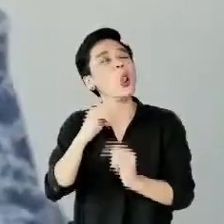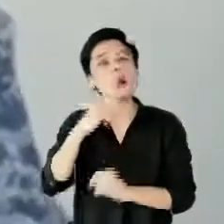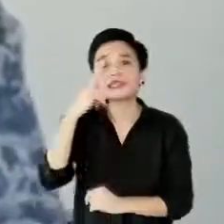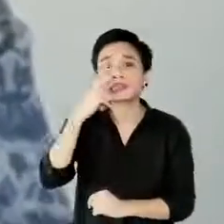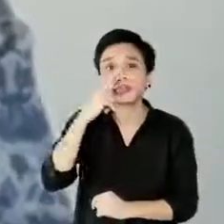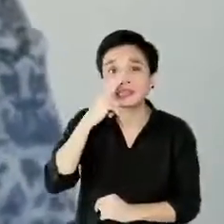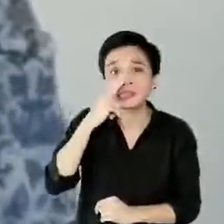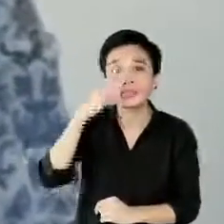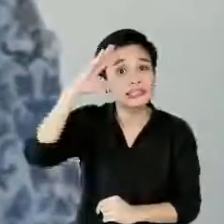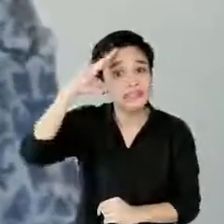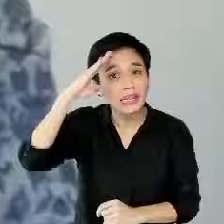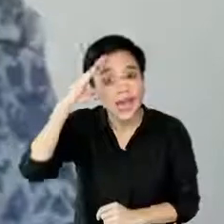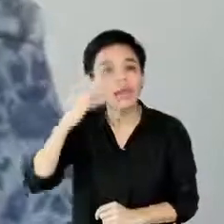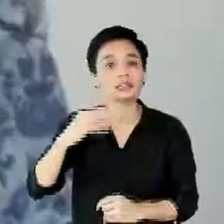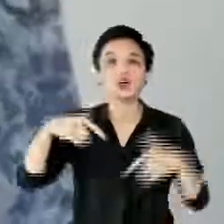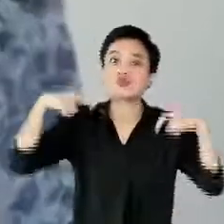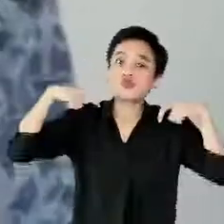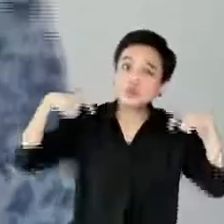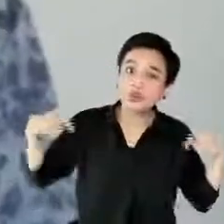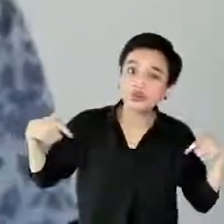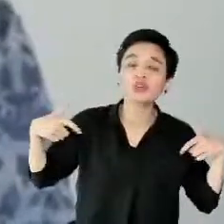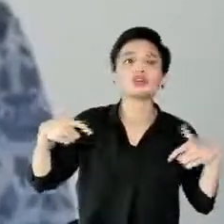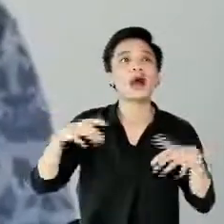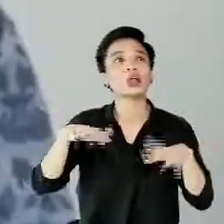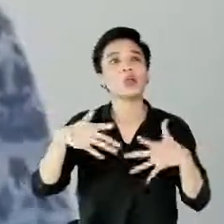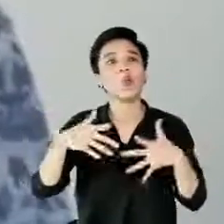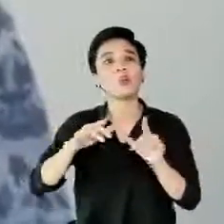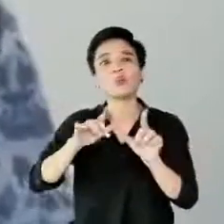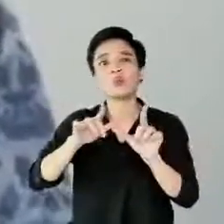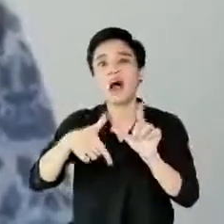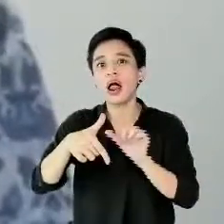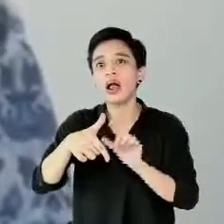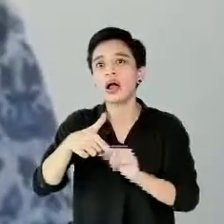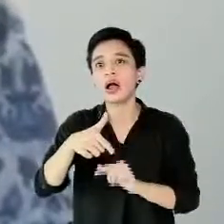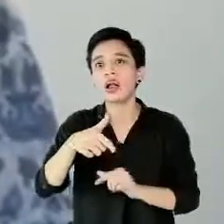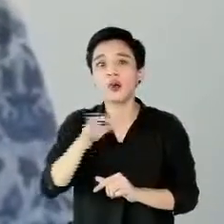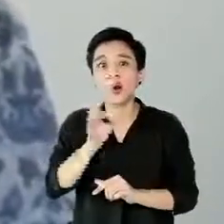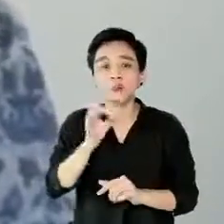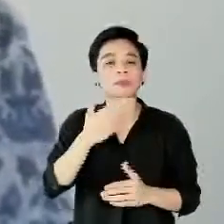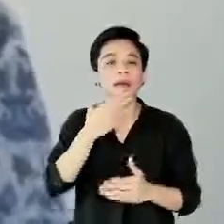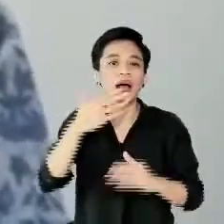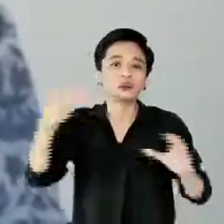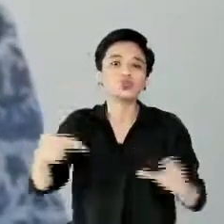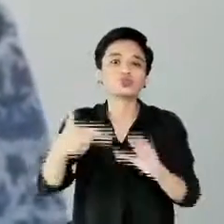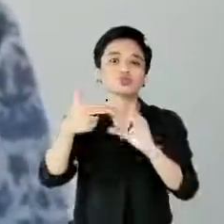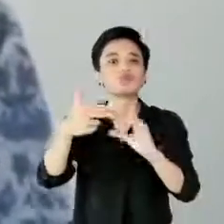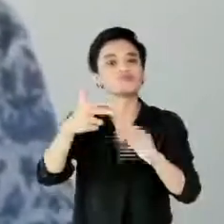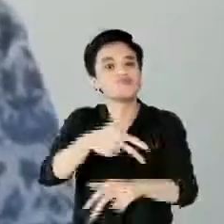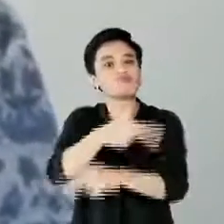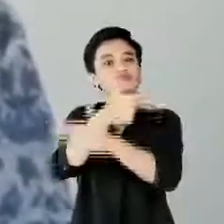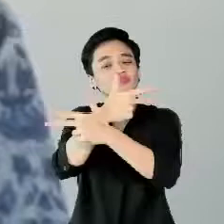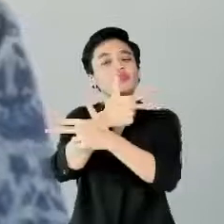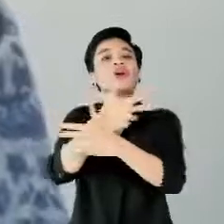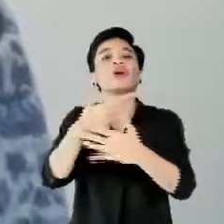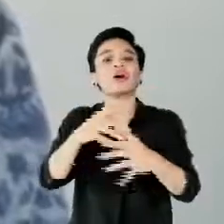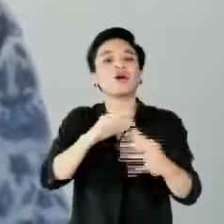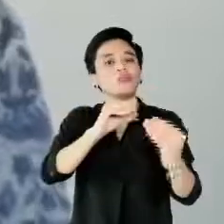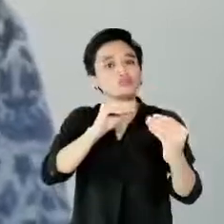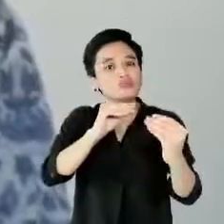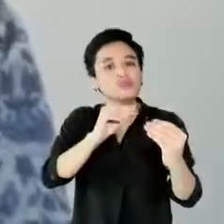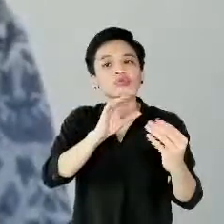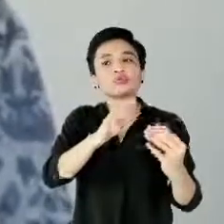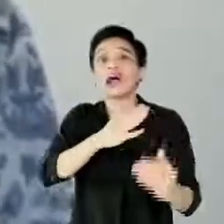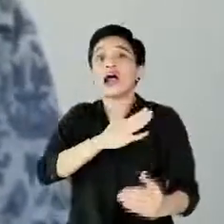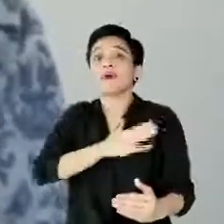Senin itu Pak Gubernur dan Bupati Walikota melakukan video conference kita pertemuan nanti beberapa